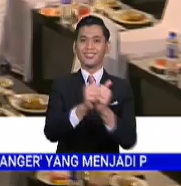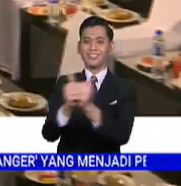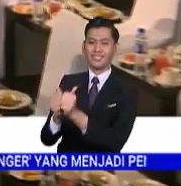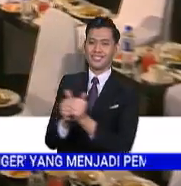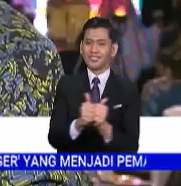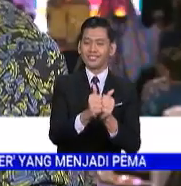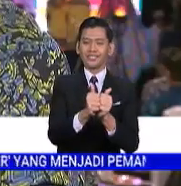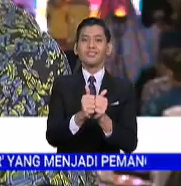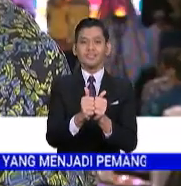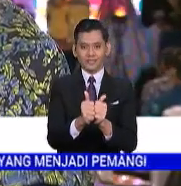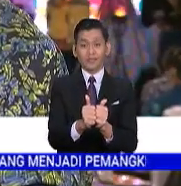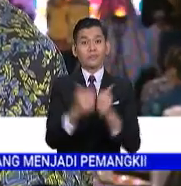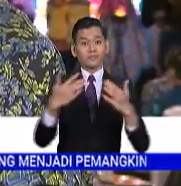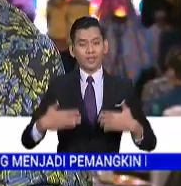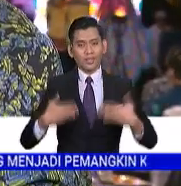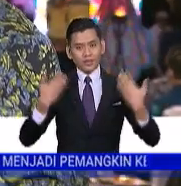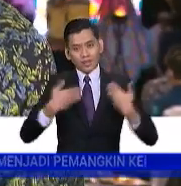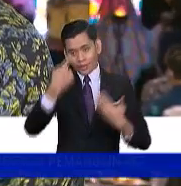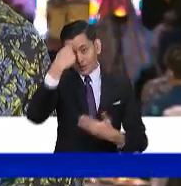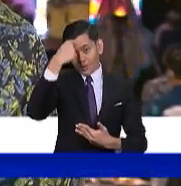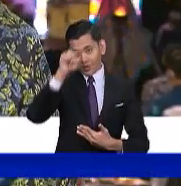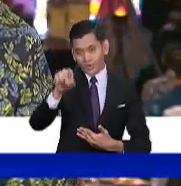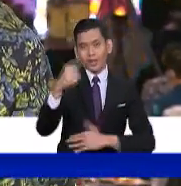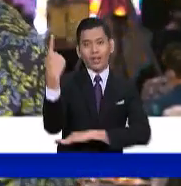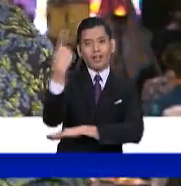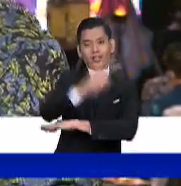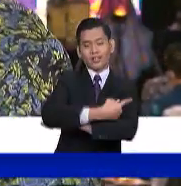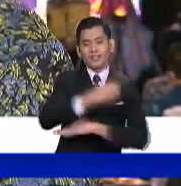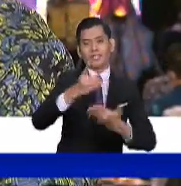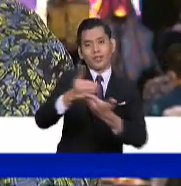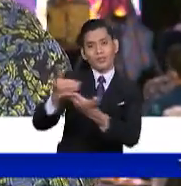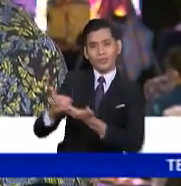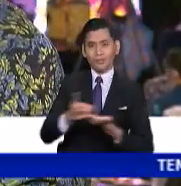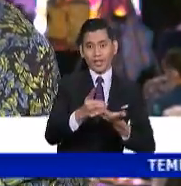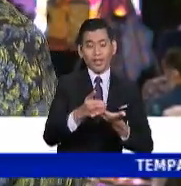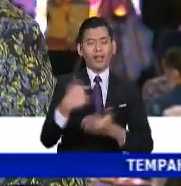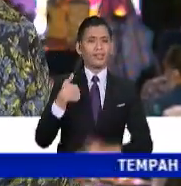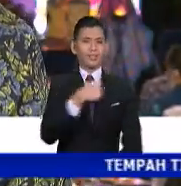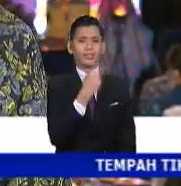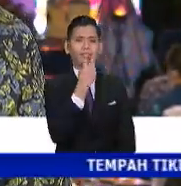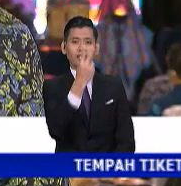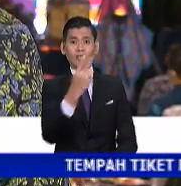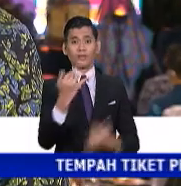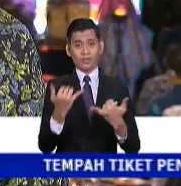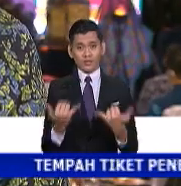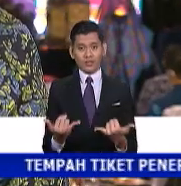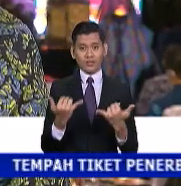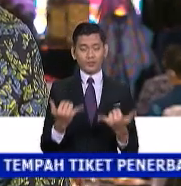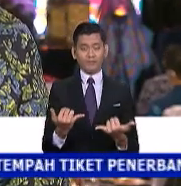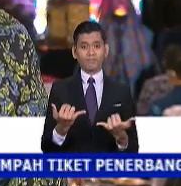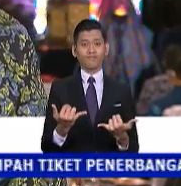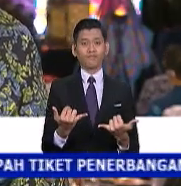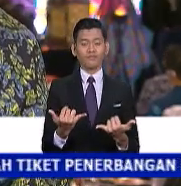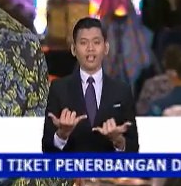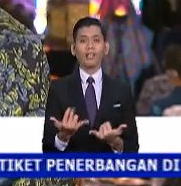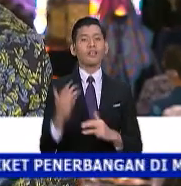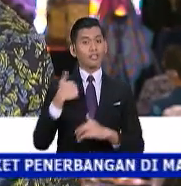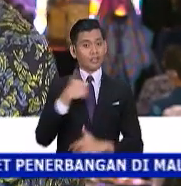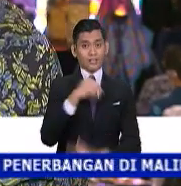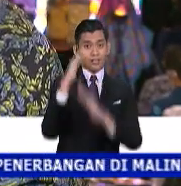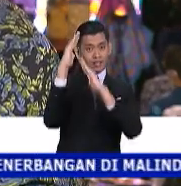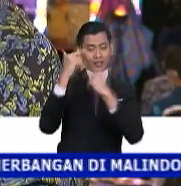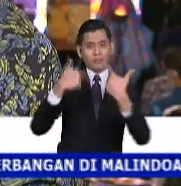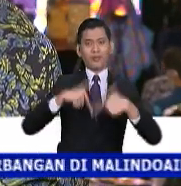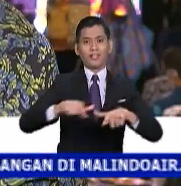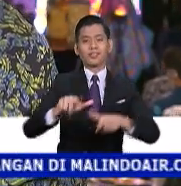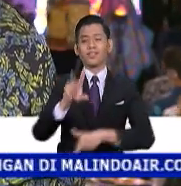meraikan MRTM bagi Deepavali. Tapi kalau kita lihat dari konteks yang lebih besar, apa yang kita hasratkan daripada